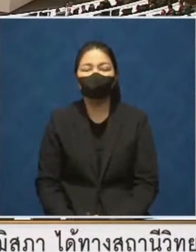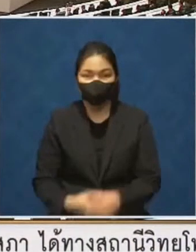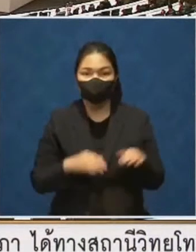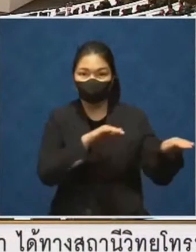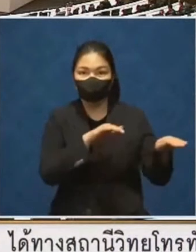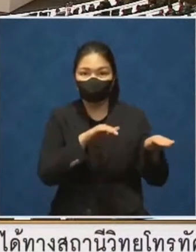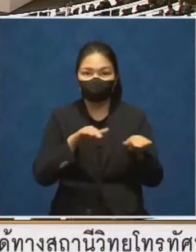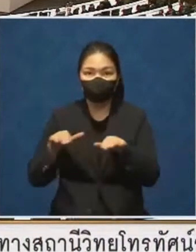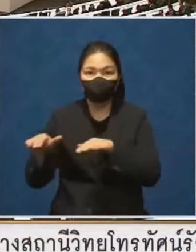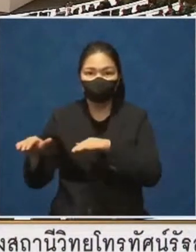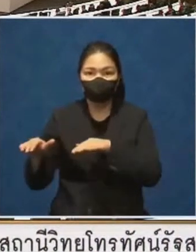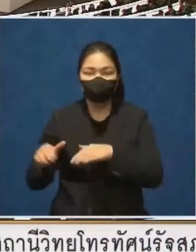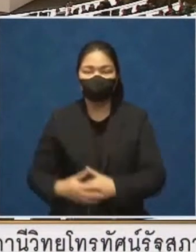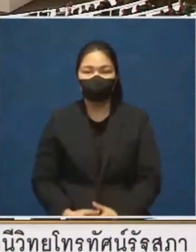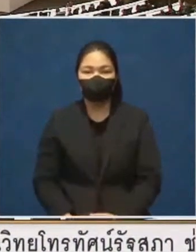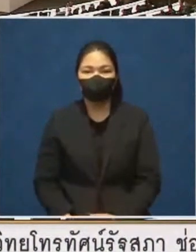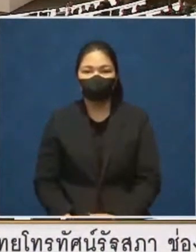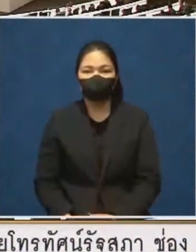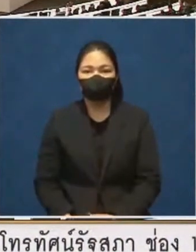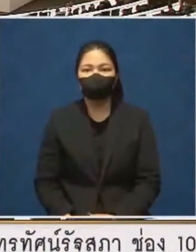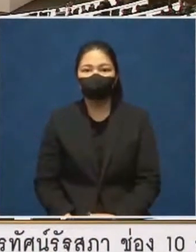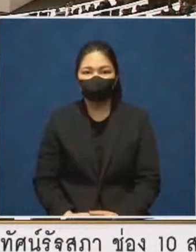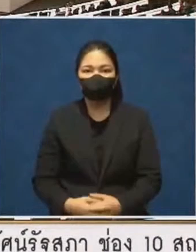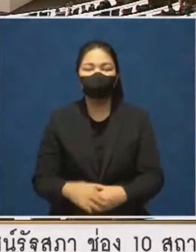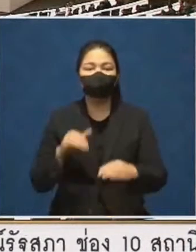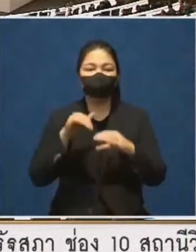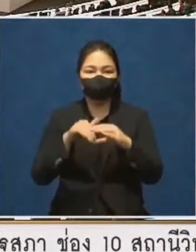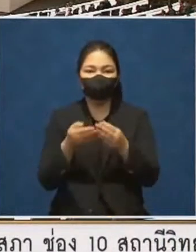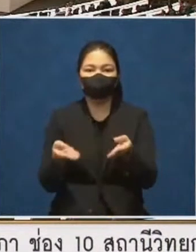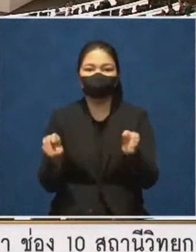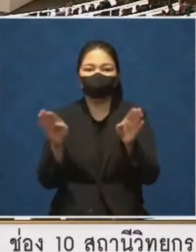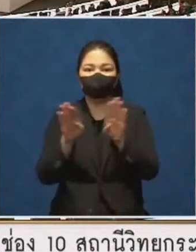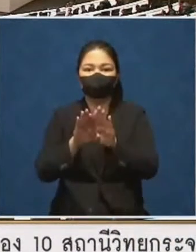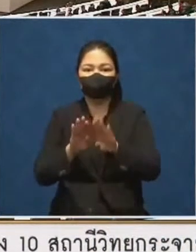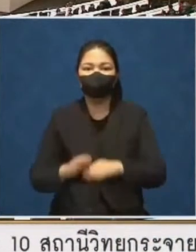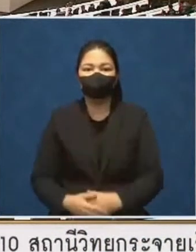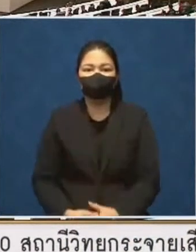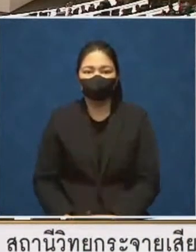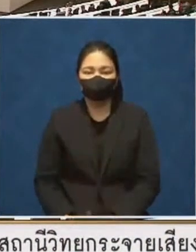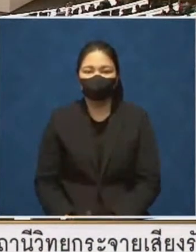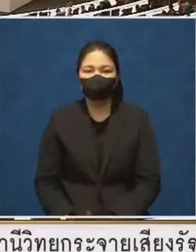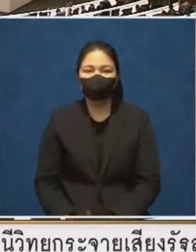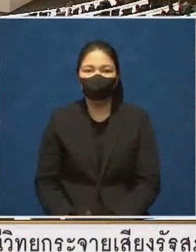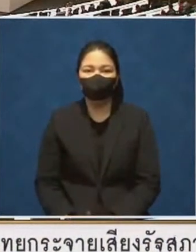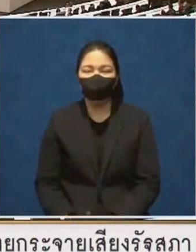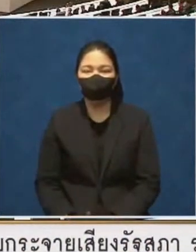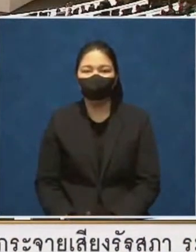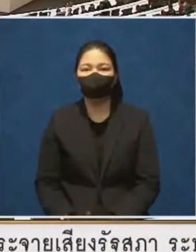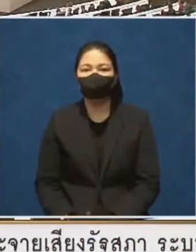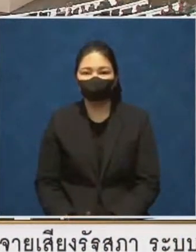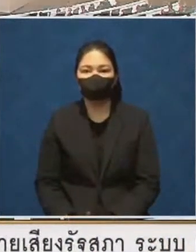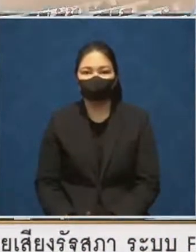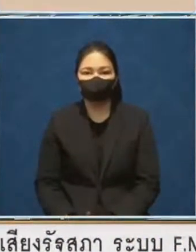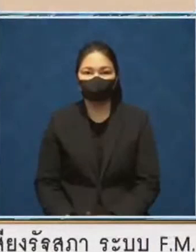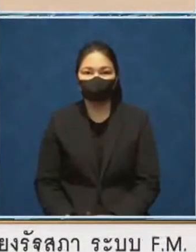านก็ได้อภิปรายถึงทางฝั่งของรัฐบาลนะครับได้ชี้ปัญหาคือเอาพูดกันตามตรงพูดแบบตามหลักการ